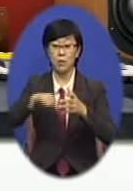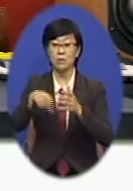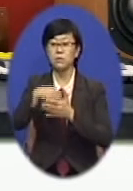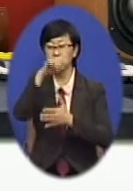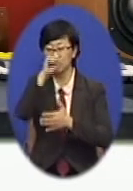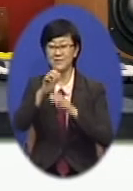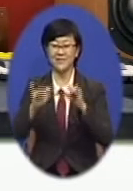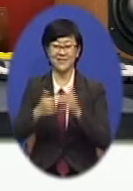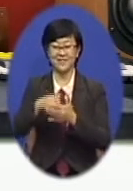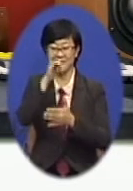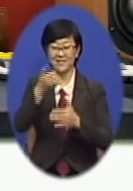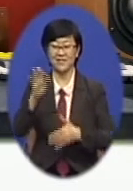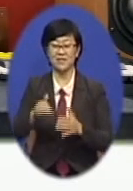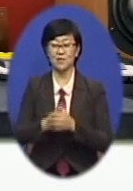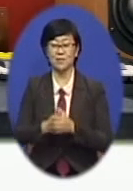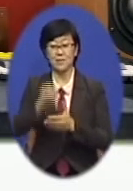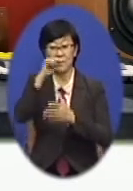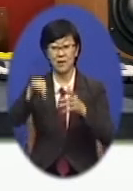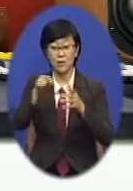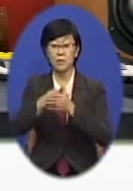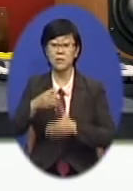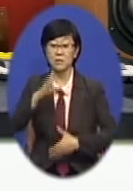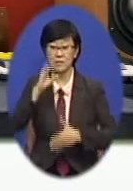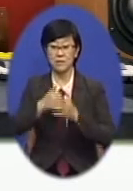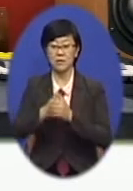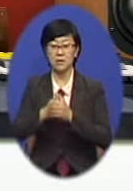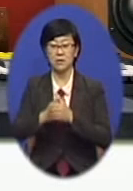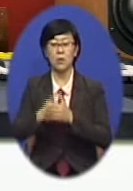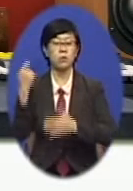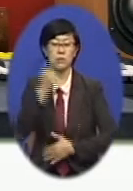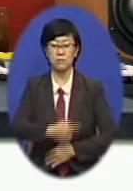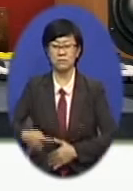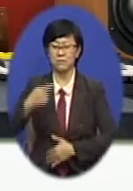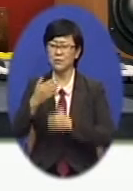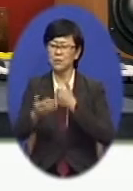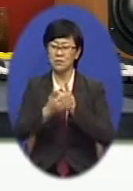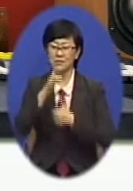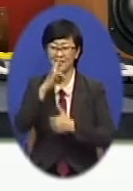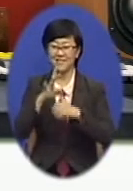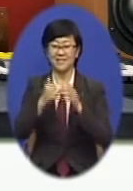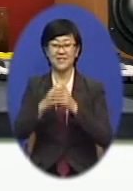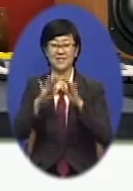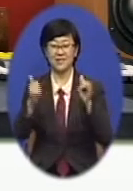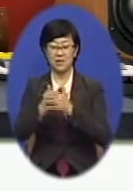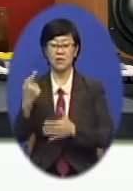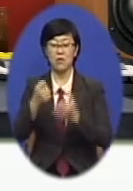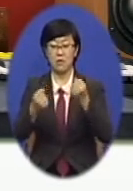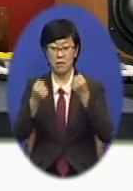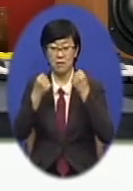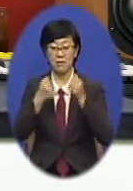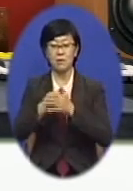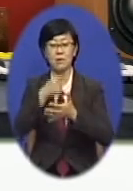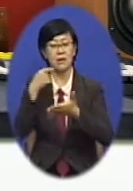좋은 분들도 있지만 그 커피를 드시면 별로 뭐 썩 그렇게 달갑지 않은 분들, 건강에 좋지 않은